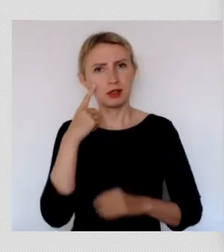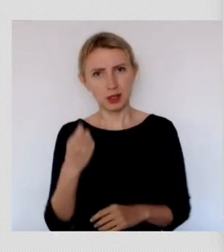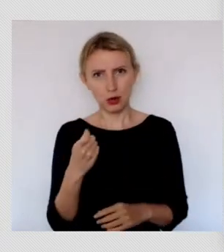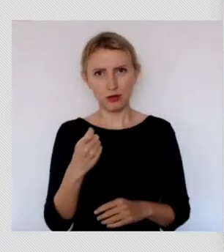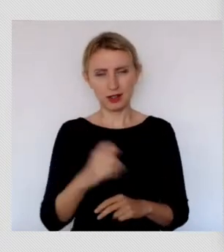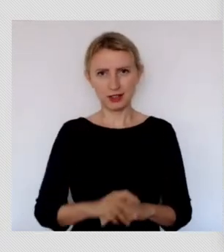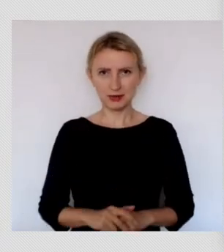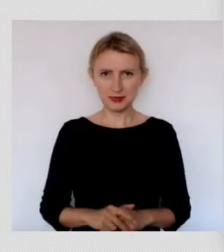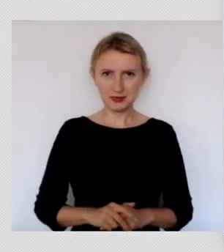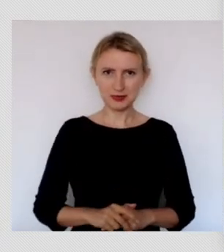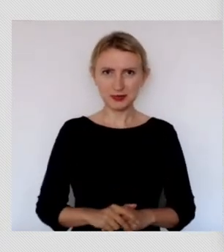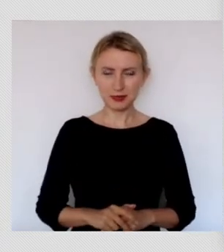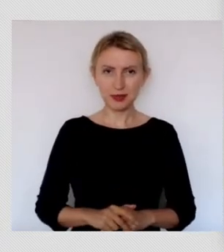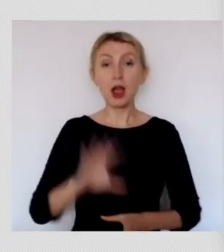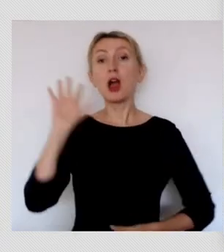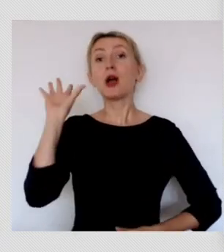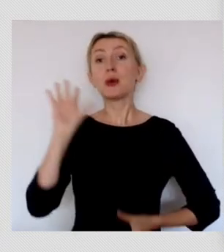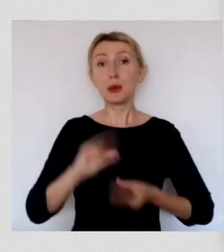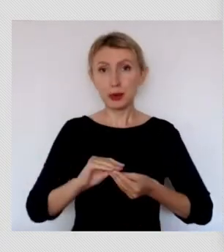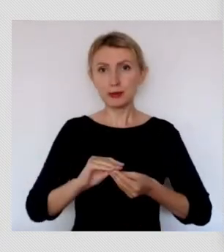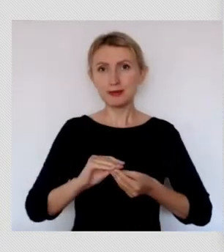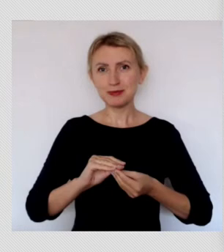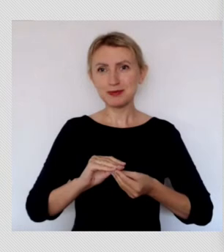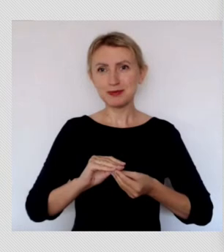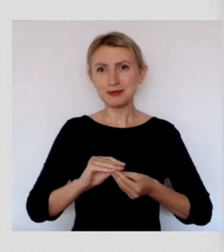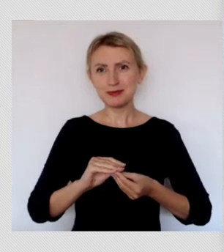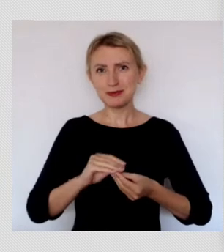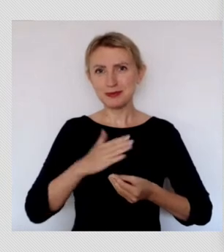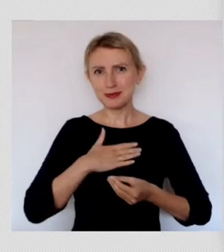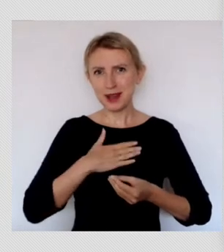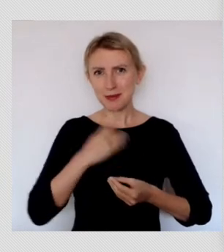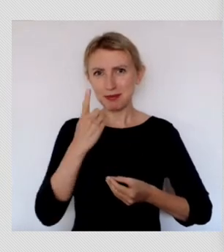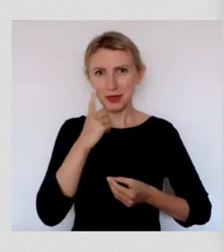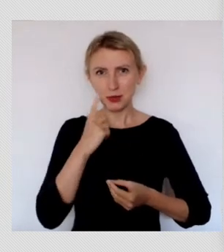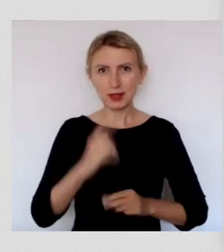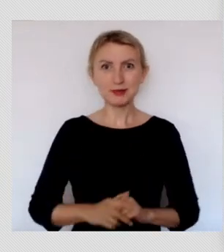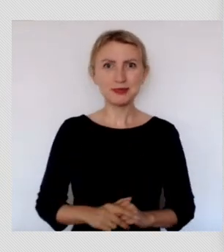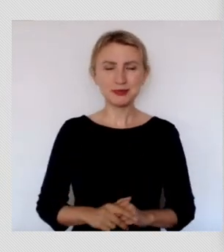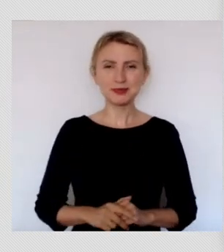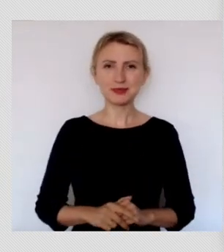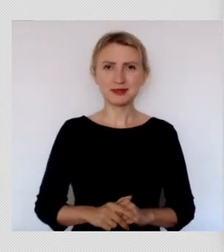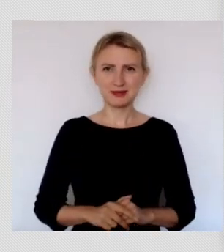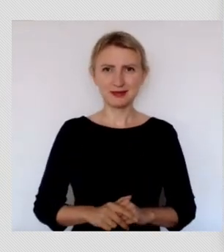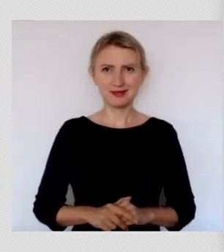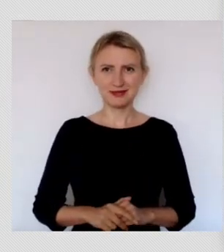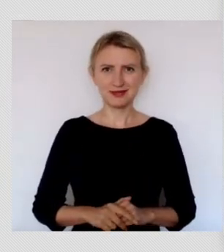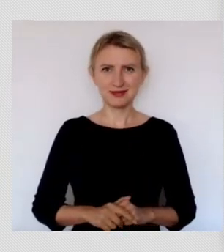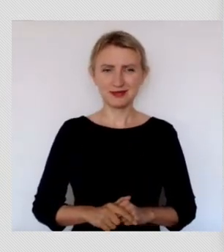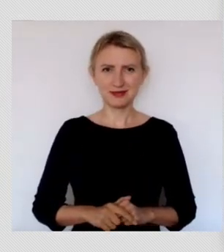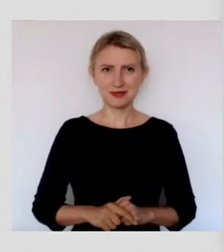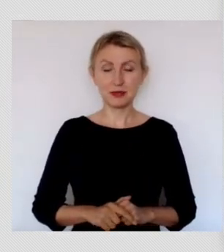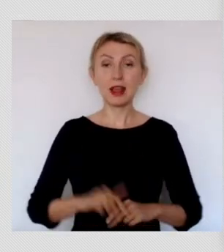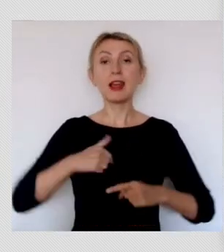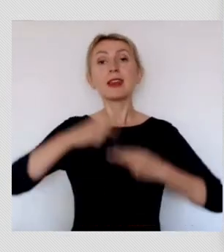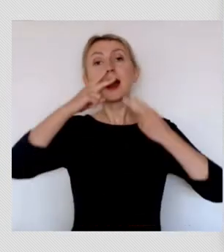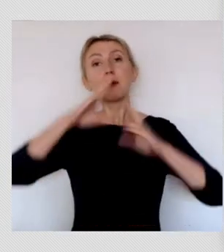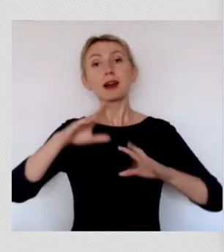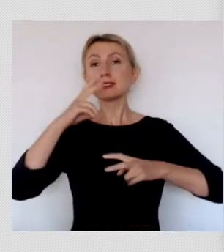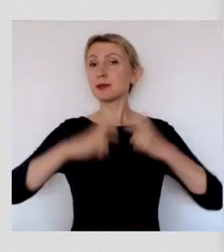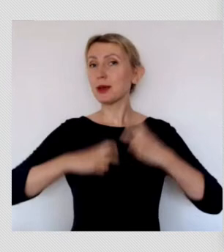polityki. Podsumowując, została mi minutka. Proszę Państwa, ja wskazałem na te